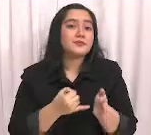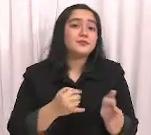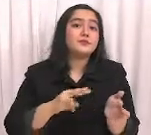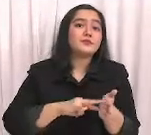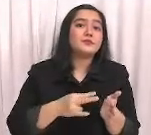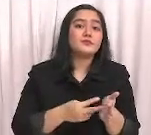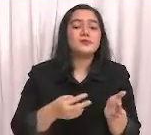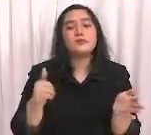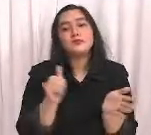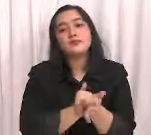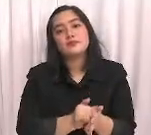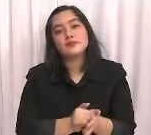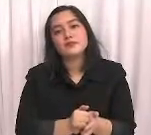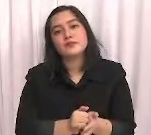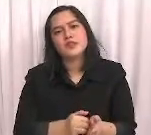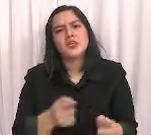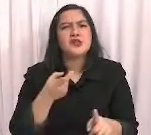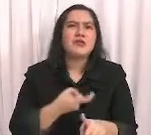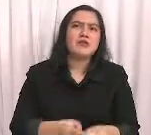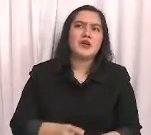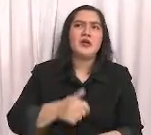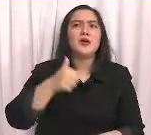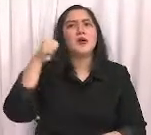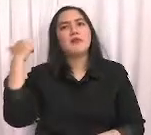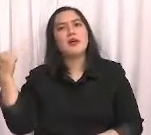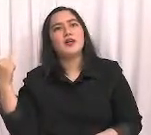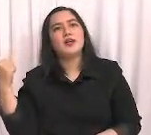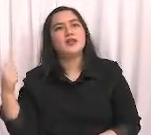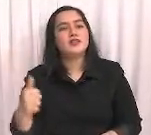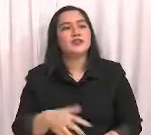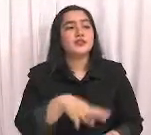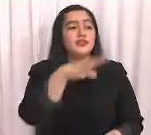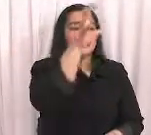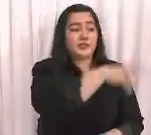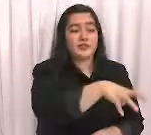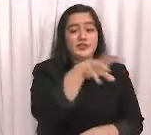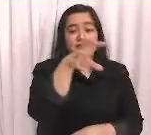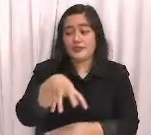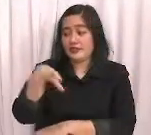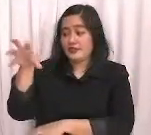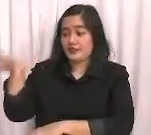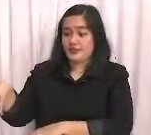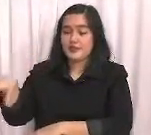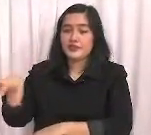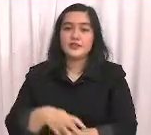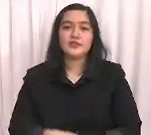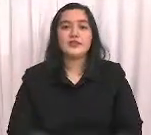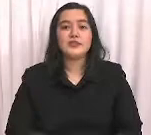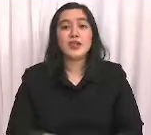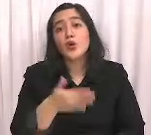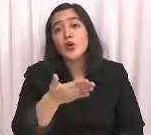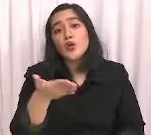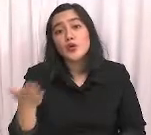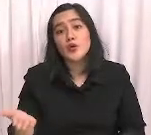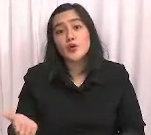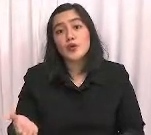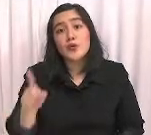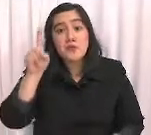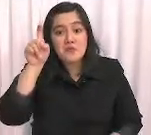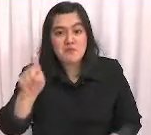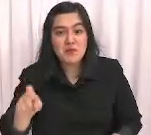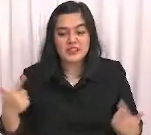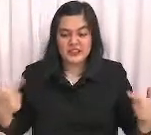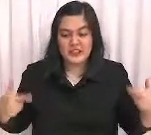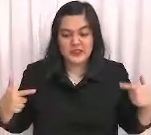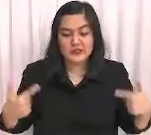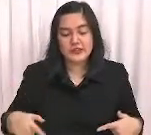mga kapitbahay, you know. And you have to fight. Back in those days, kapatid, you have to fight for your food.